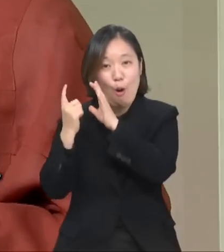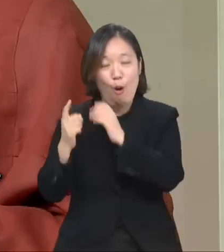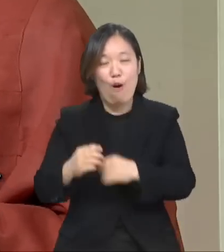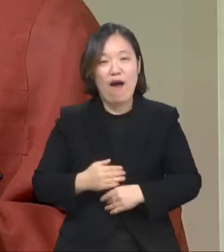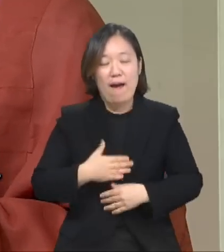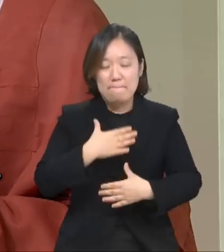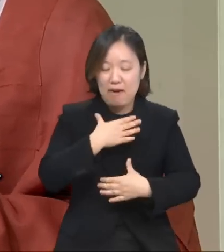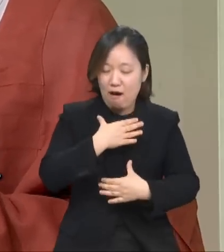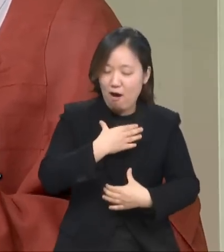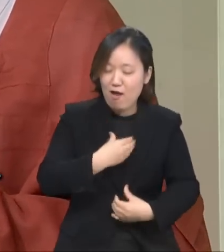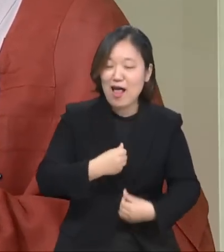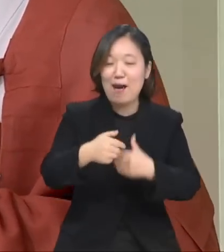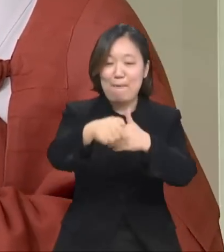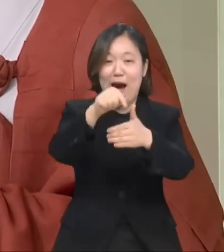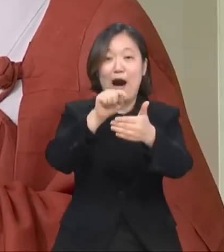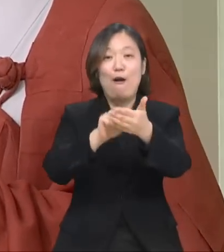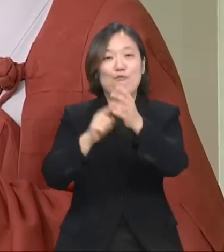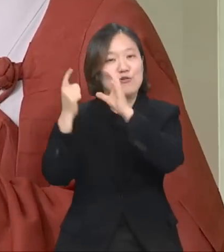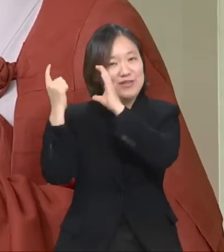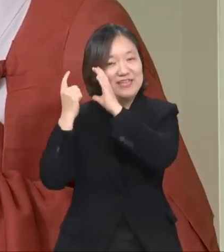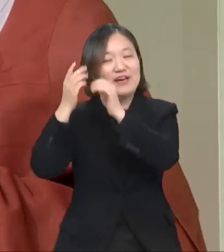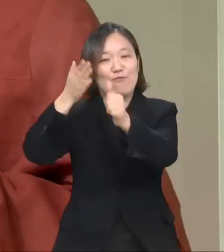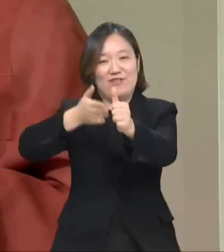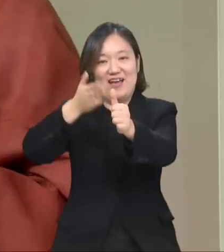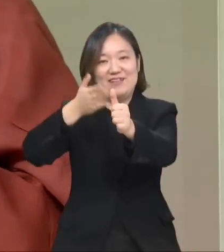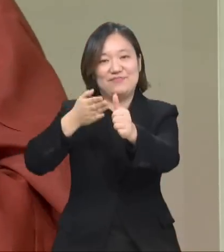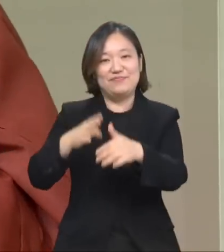한번 경청해 보시기 바랍니다